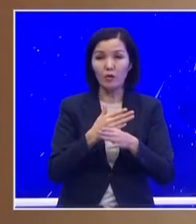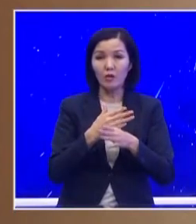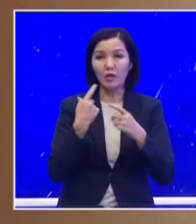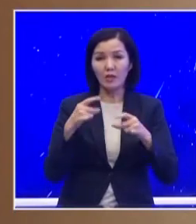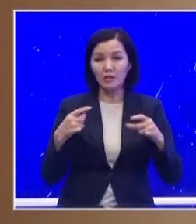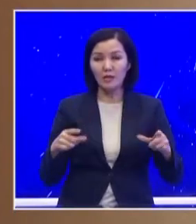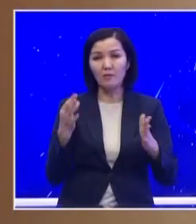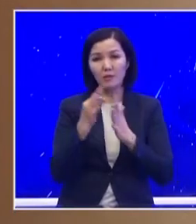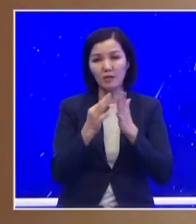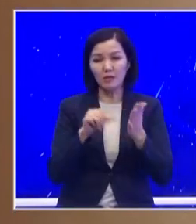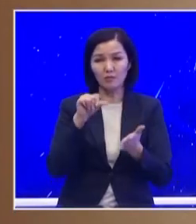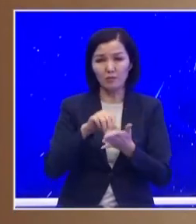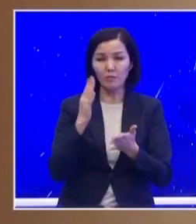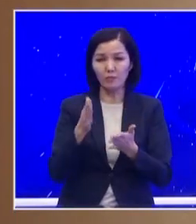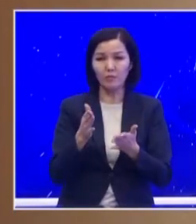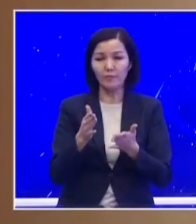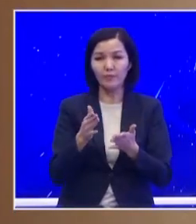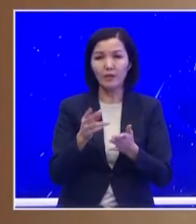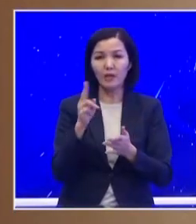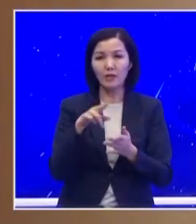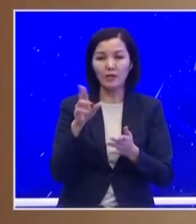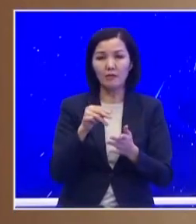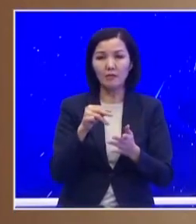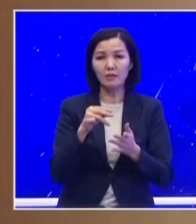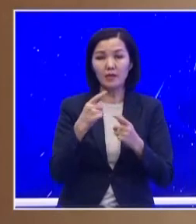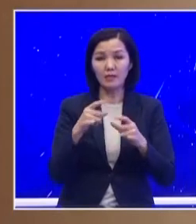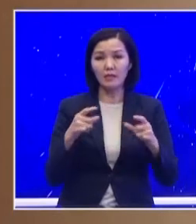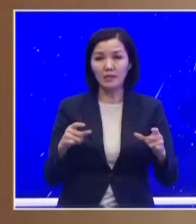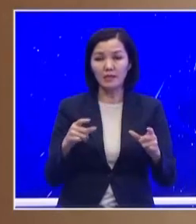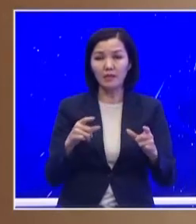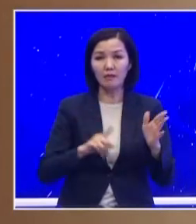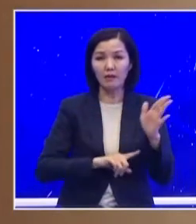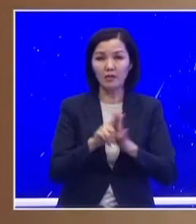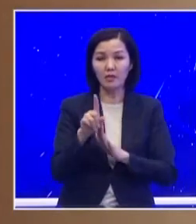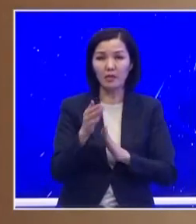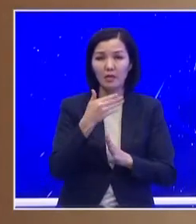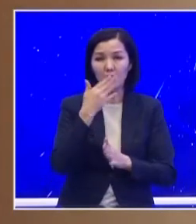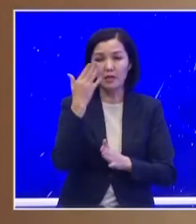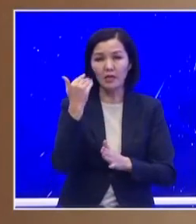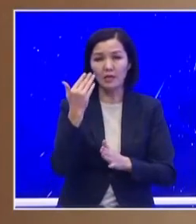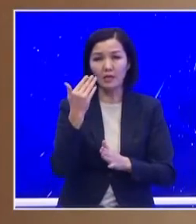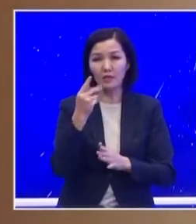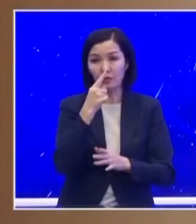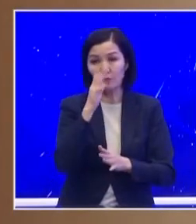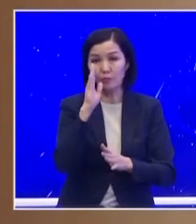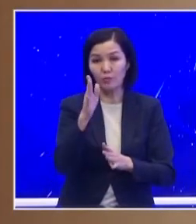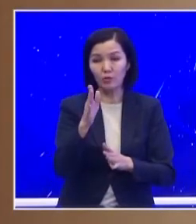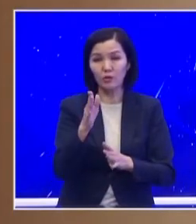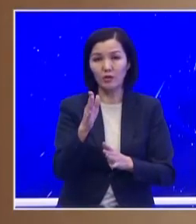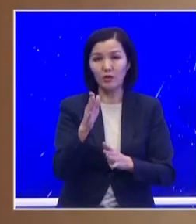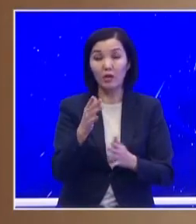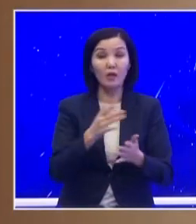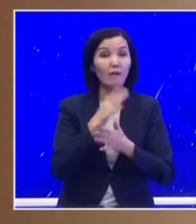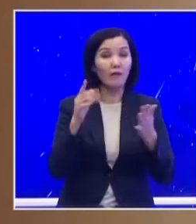Я допущен к сессии, вот именно сейчас, декабрьская сессия. По поводу той летней сессии, которая грядет, которая придет, это